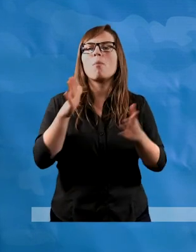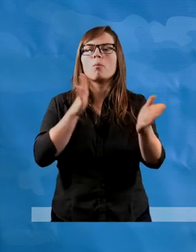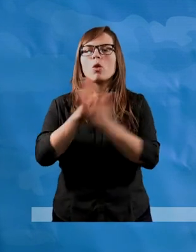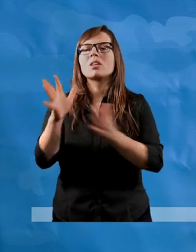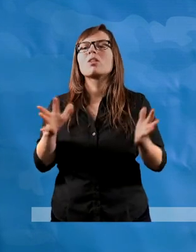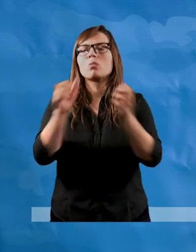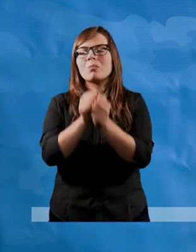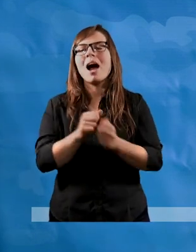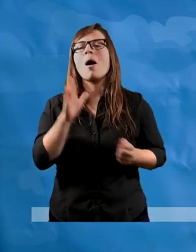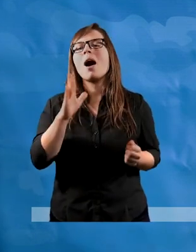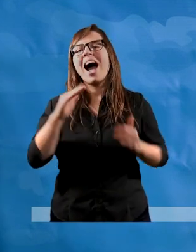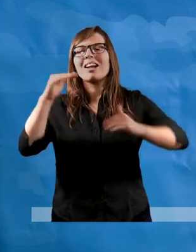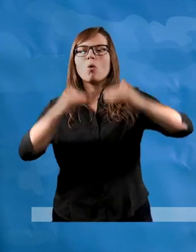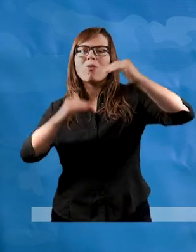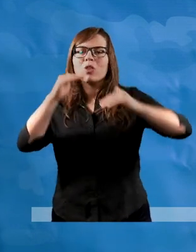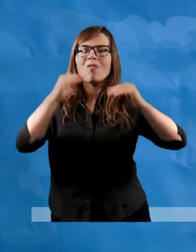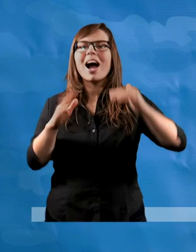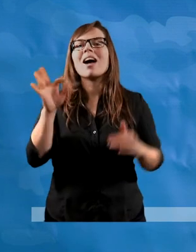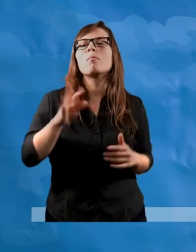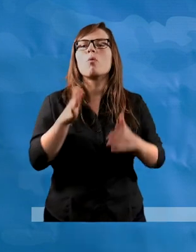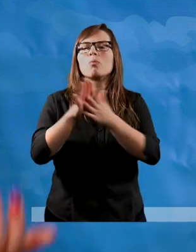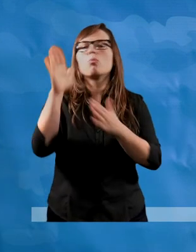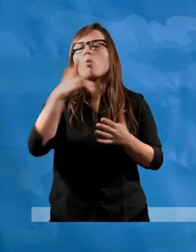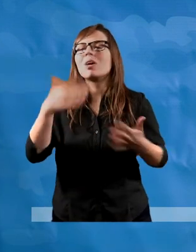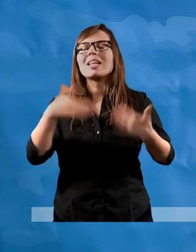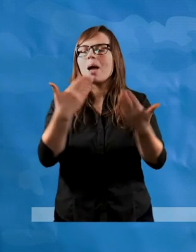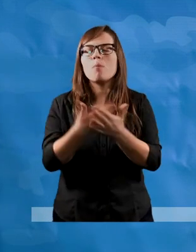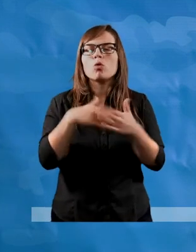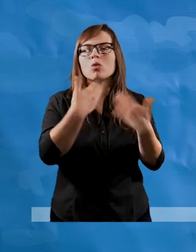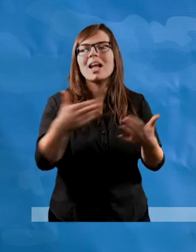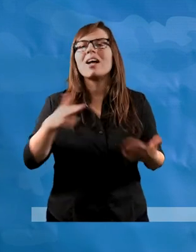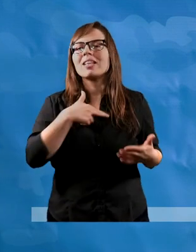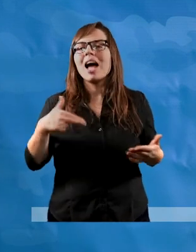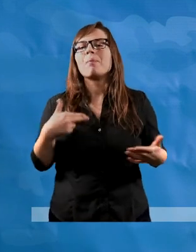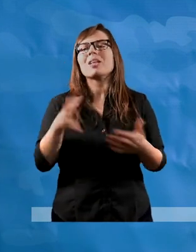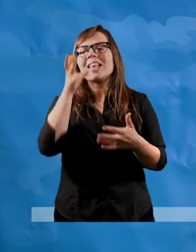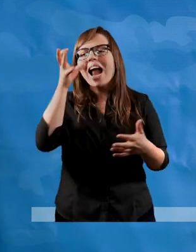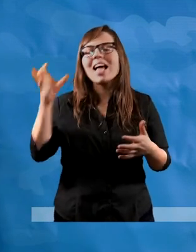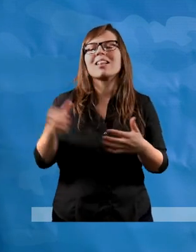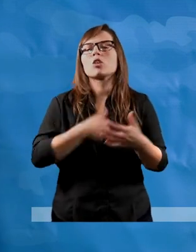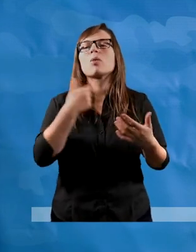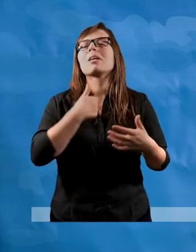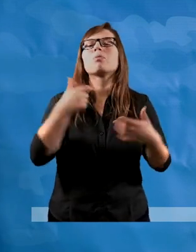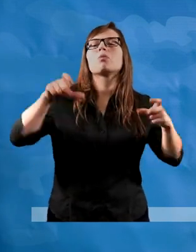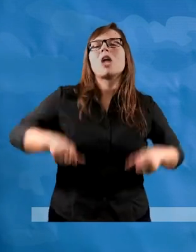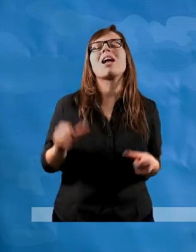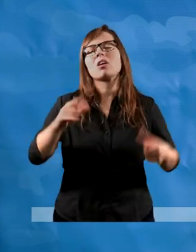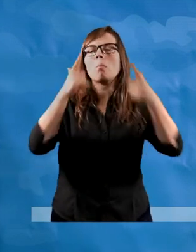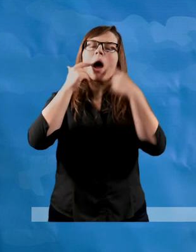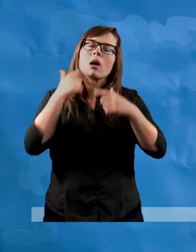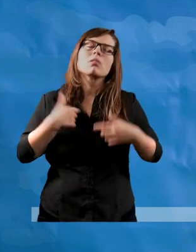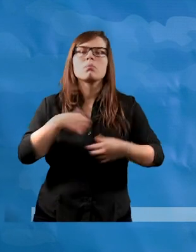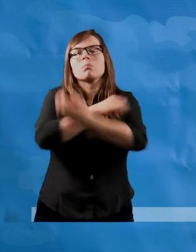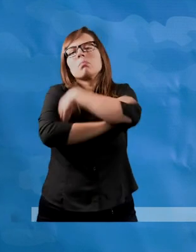prostu złapać balans, bo przecież Bóg nie po to obdarzał nas różnymi talentami, żebyśmy, nie wiem, siedzieli po prostu i